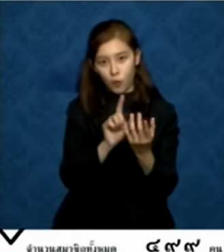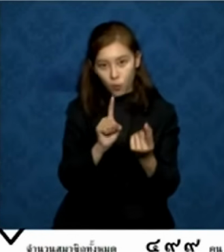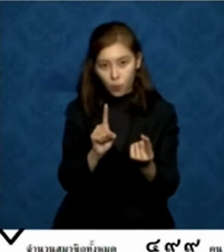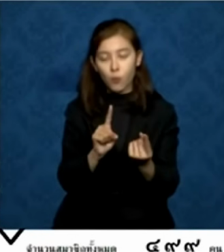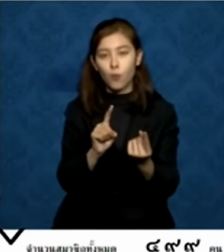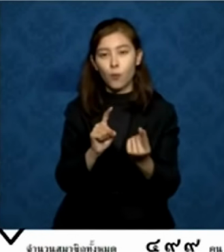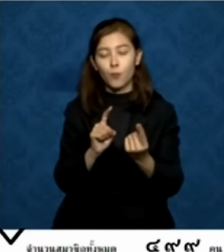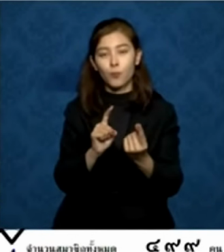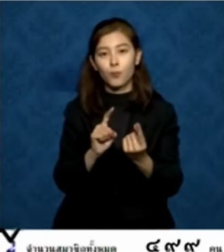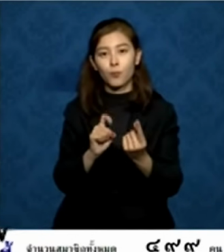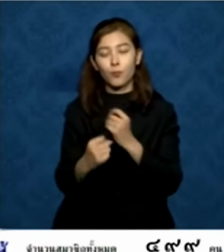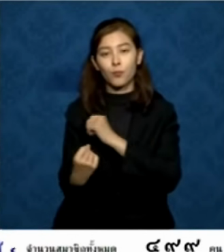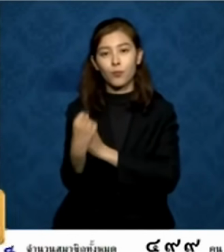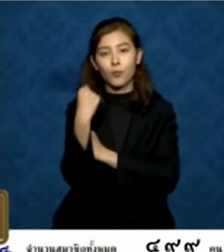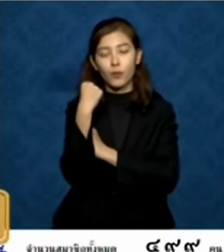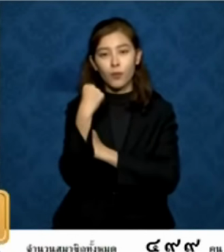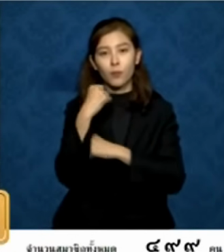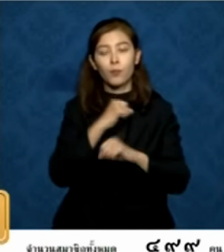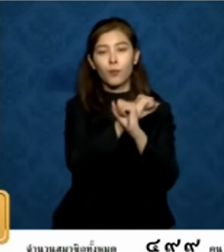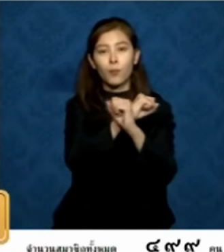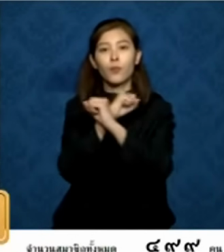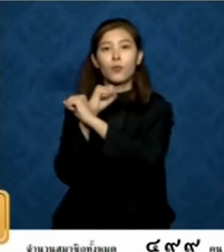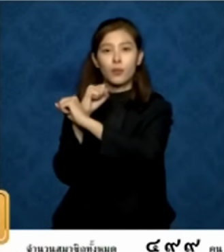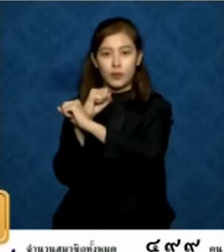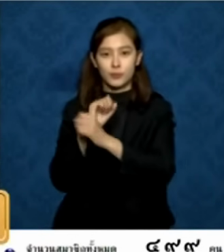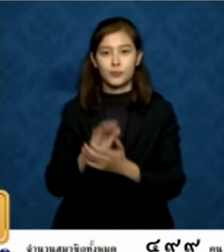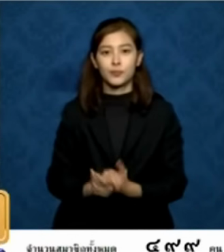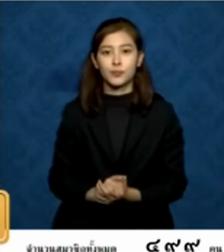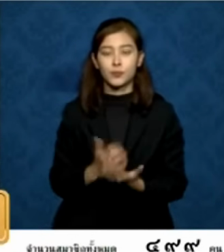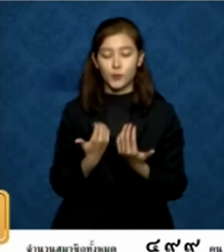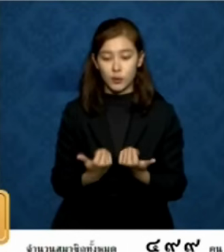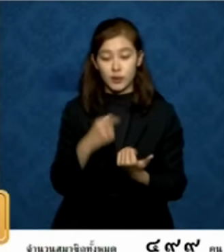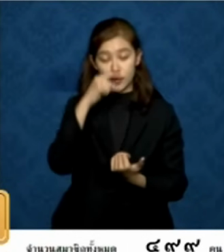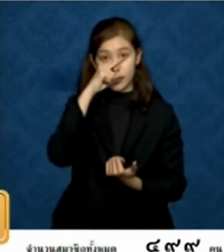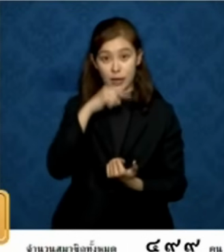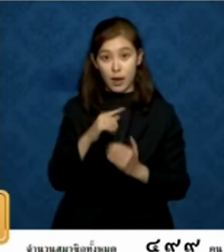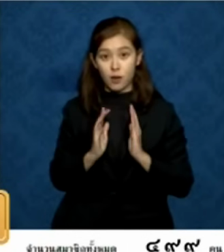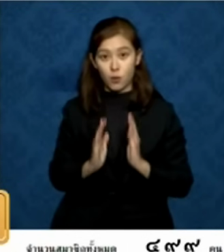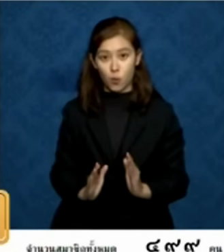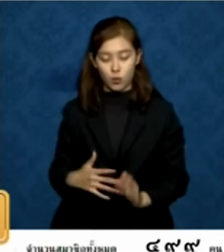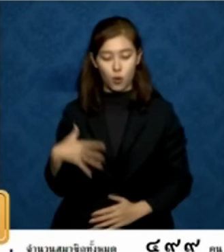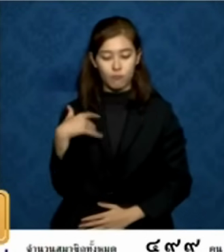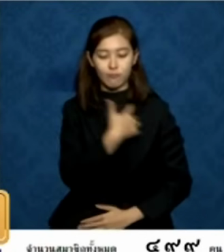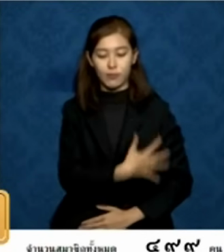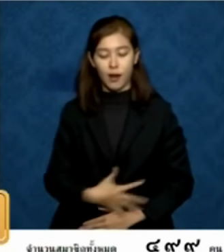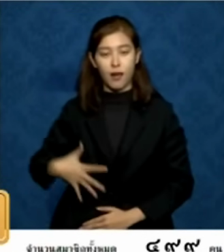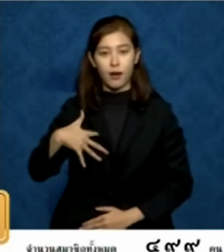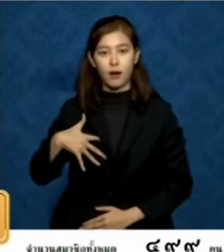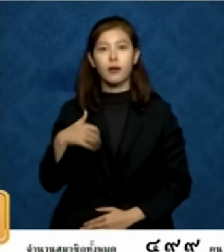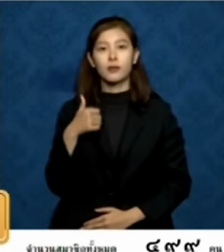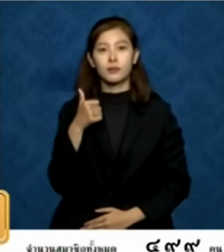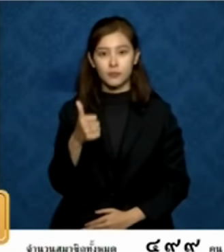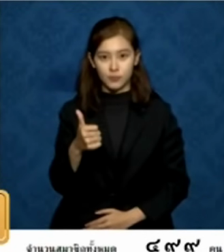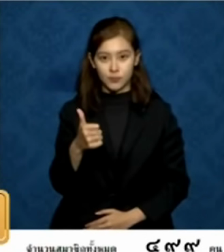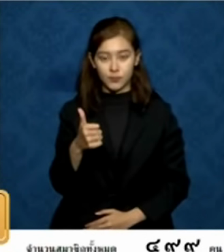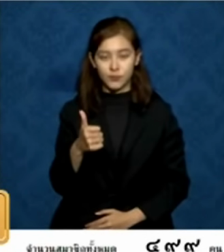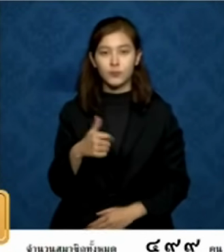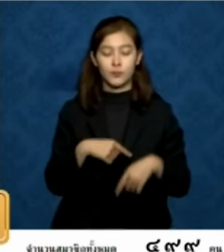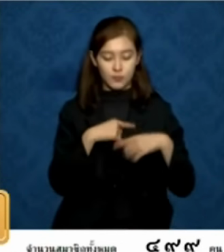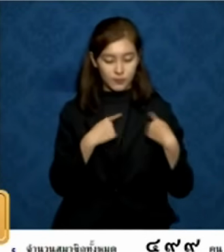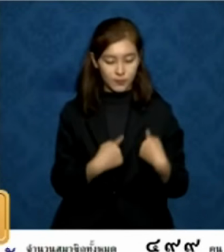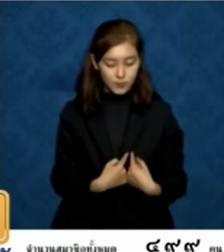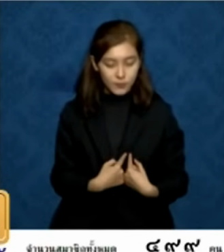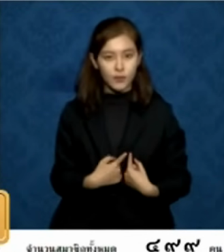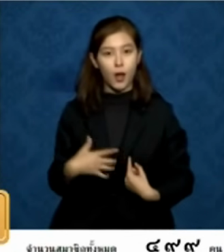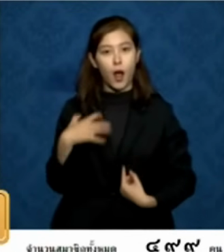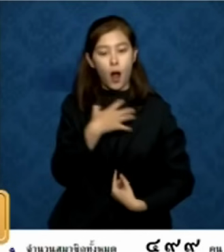ประชาชนคนไทยจะต้องมีสุขภาวะที่ดีทั้งสุขภาพกายสุขภาพใจเ